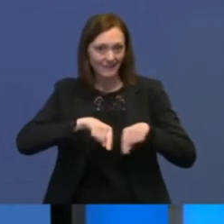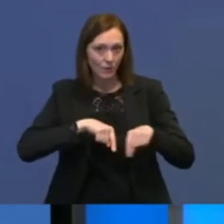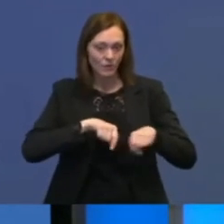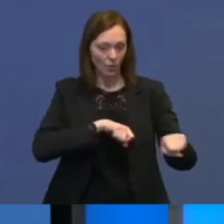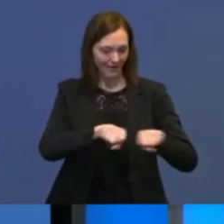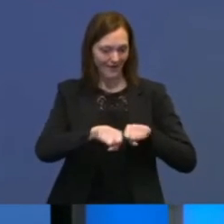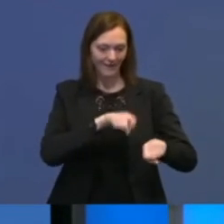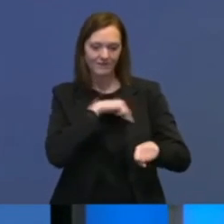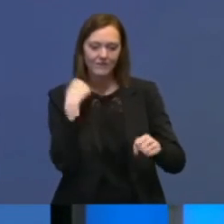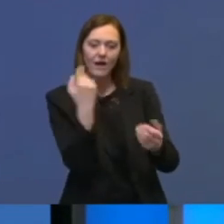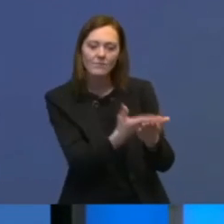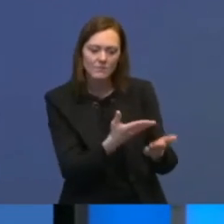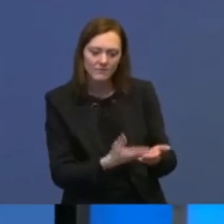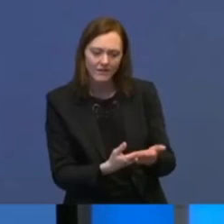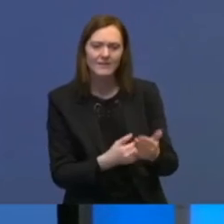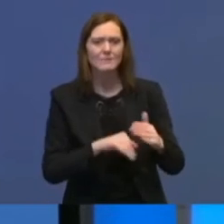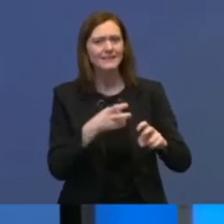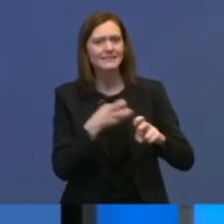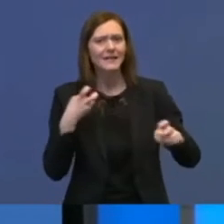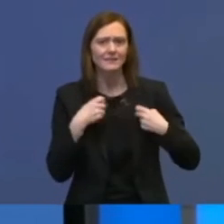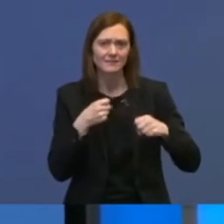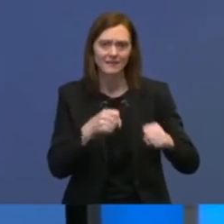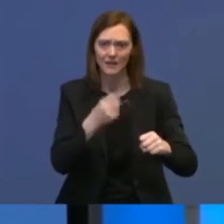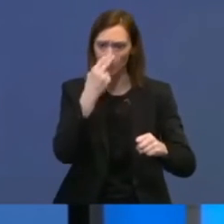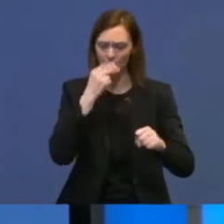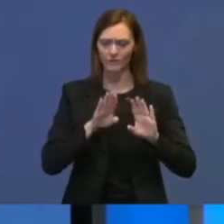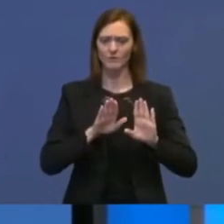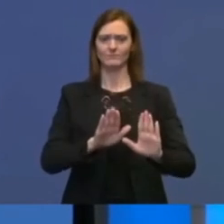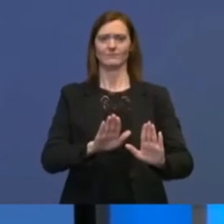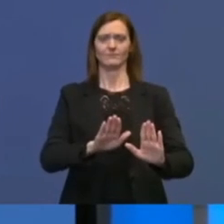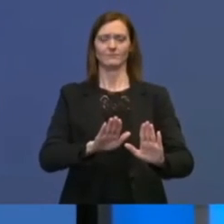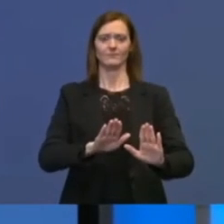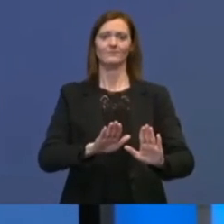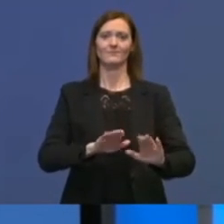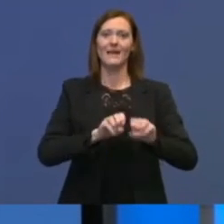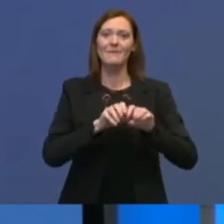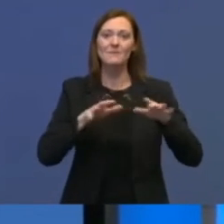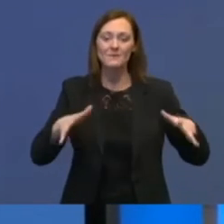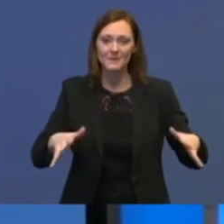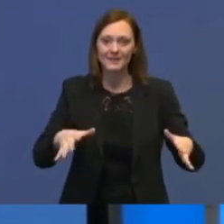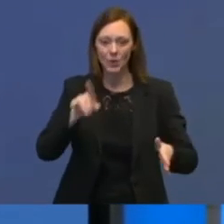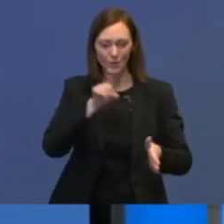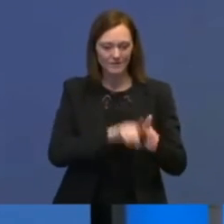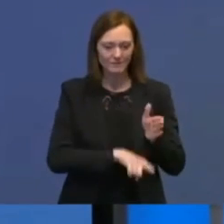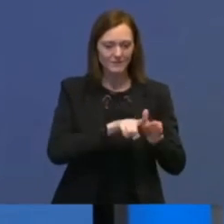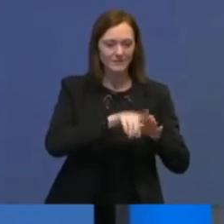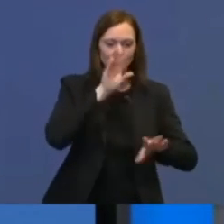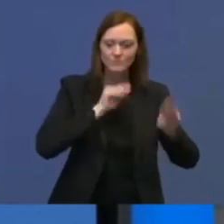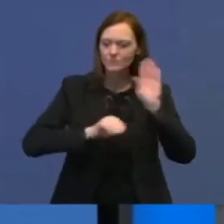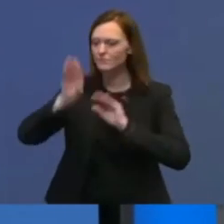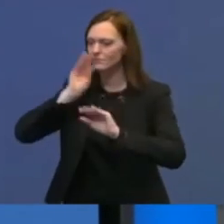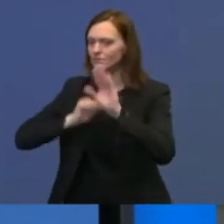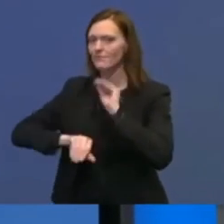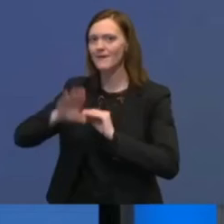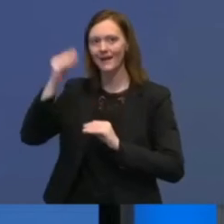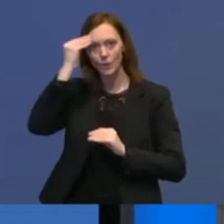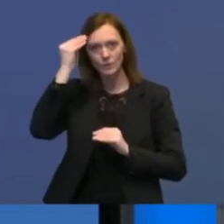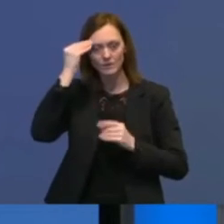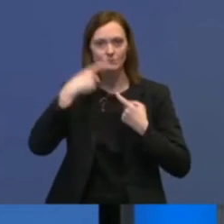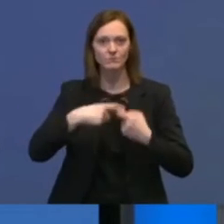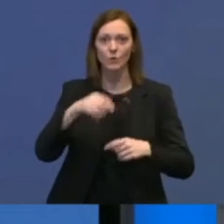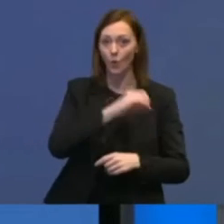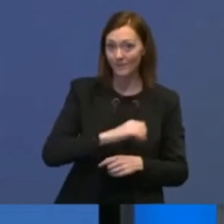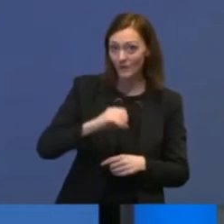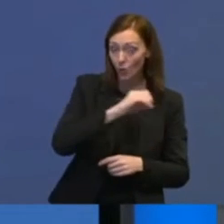aafimaadka anna gu kutalab ixnay talaboyna adaksi laysuguddayo in la hakiya uudurka safmar ka intaano ka